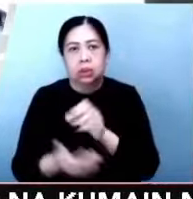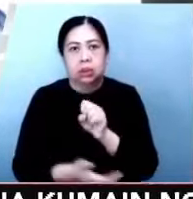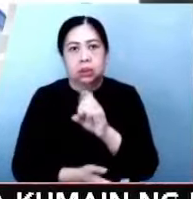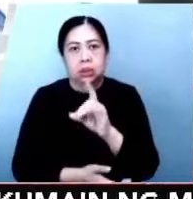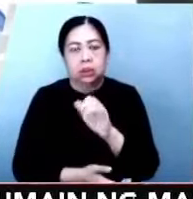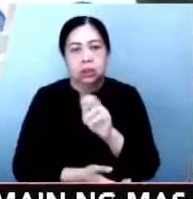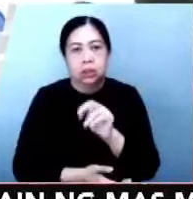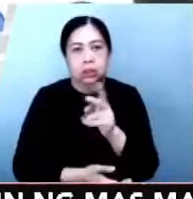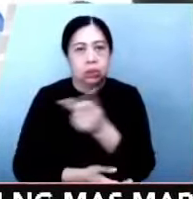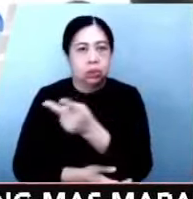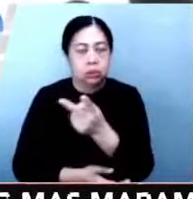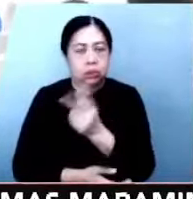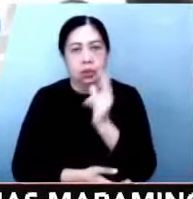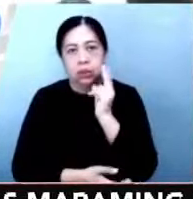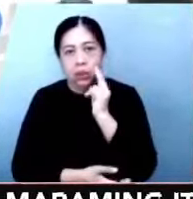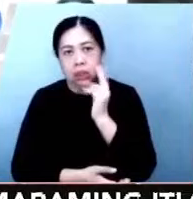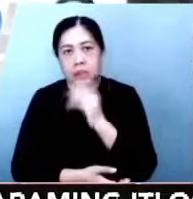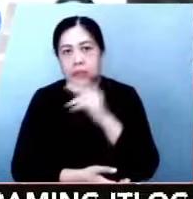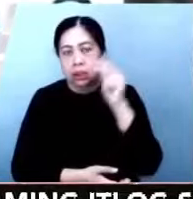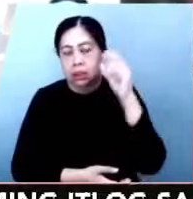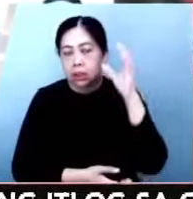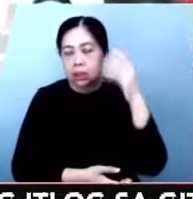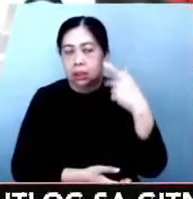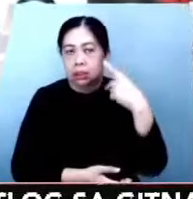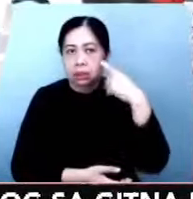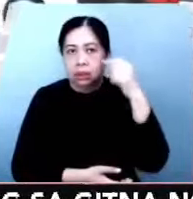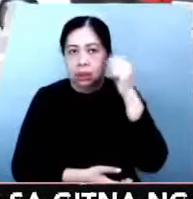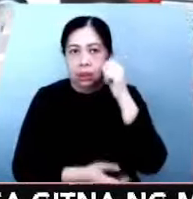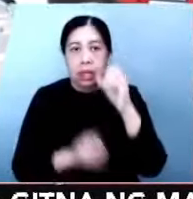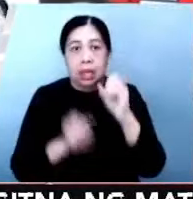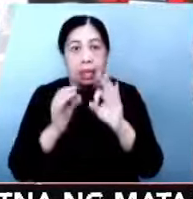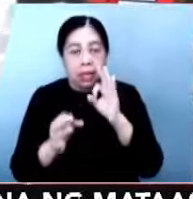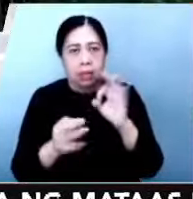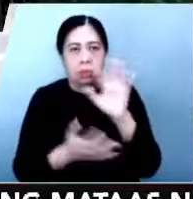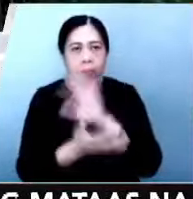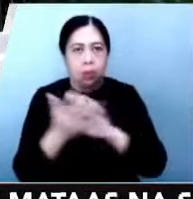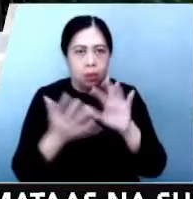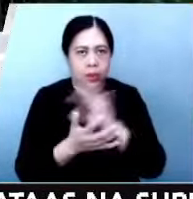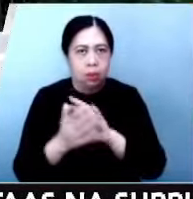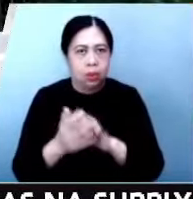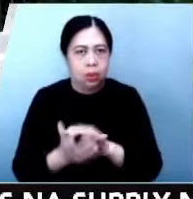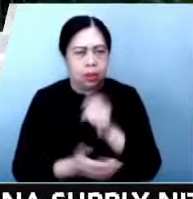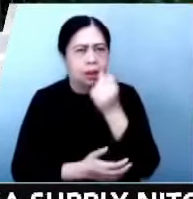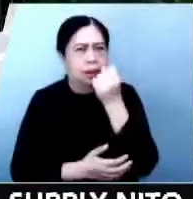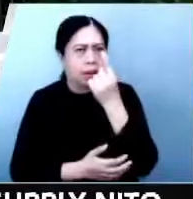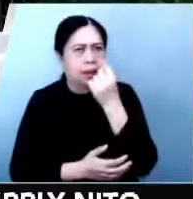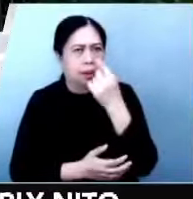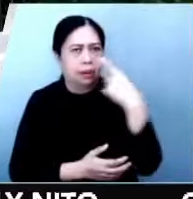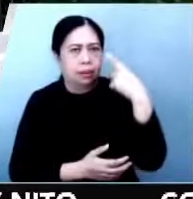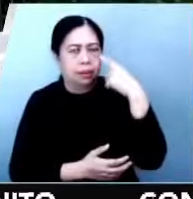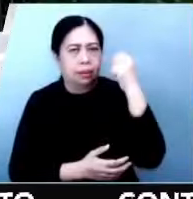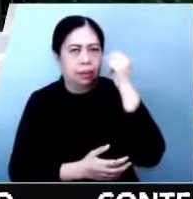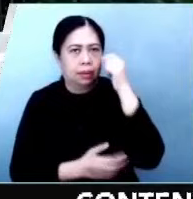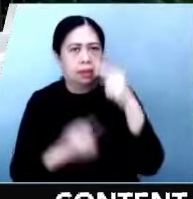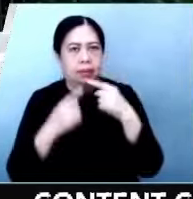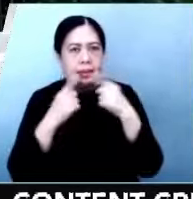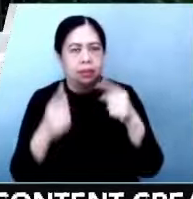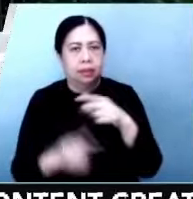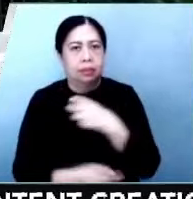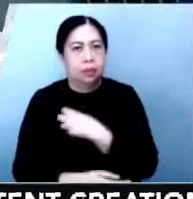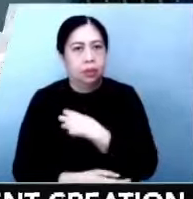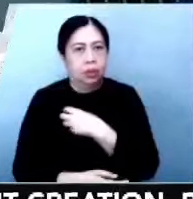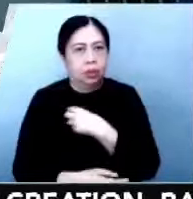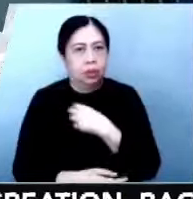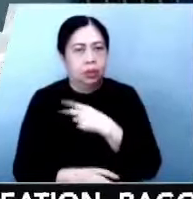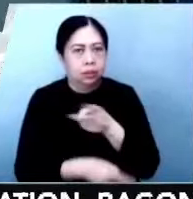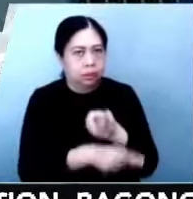Alvarez at Duterte kung mauwi sa gulo ang panukala. Naiintindihan naman daw ni Alvarez ang pahayag ng PNP na binabantayan